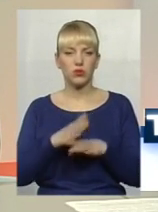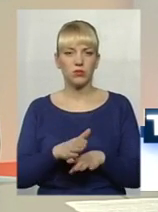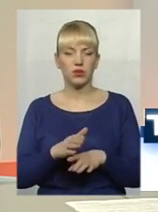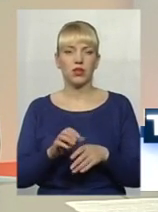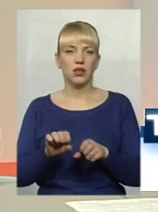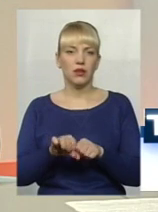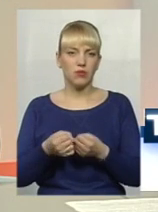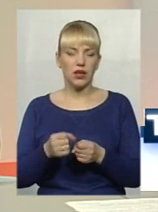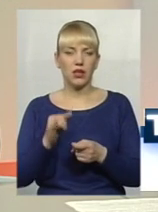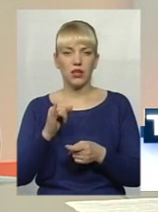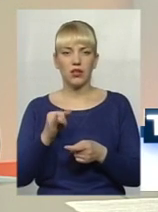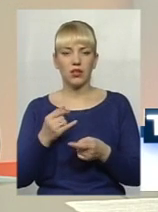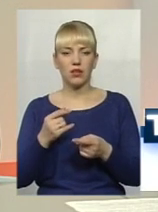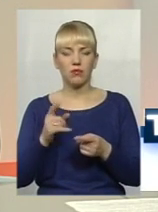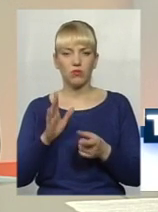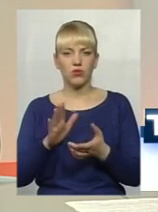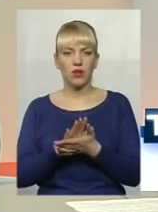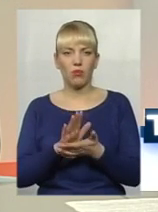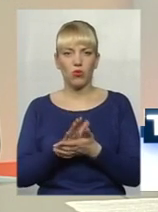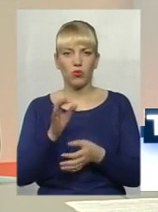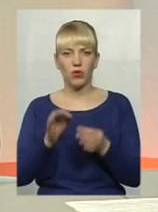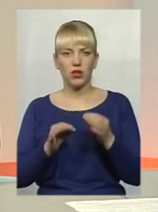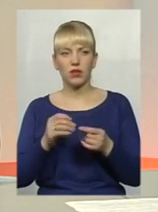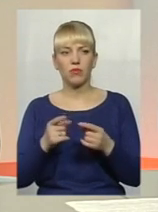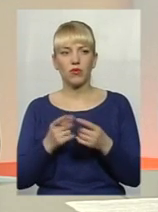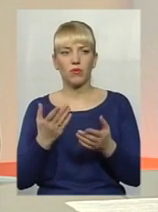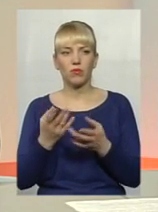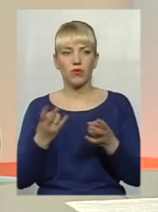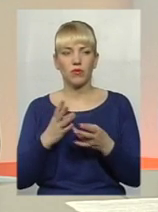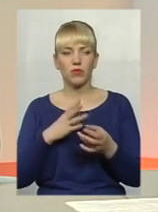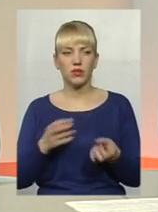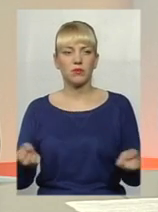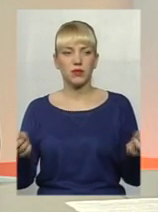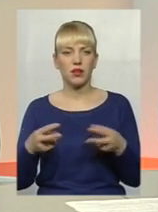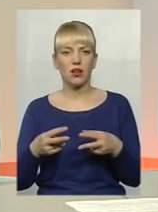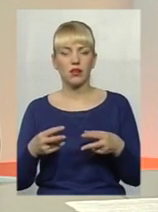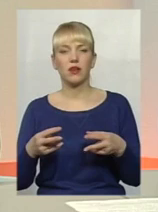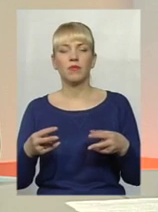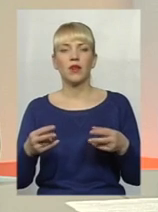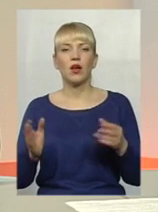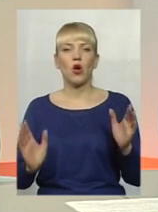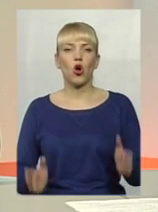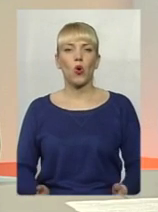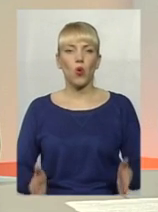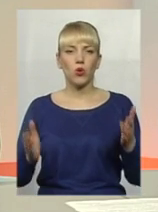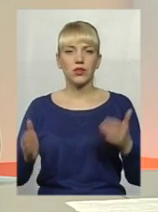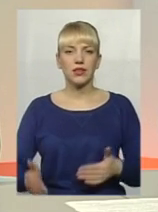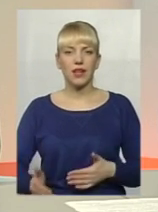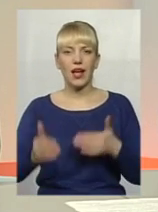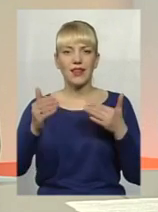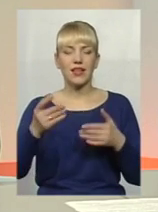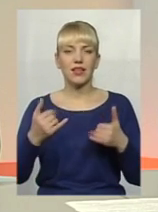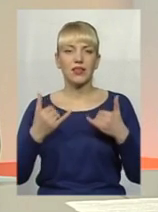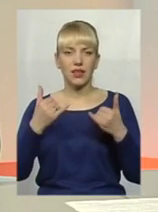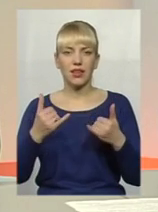Тому контейнери повинні бути, я думаю, спеціально призначені для збору відходів